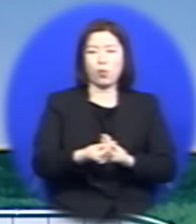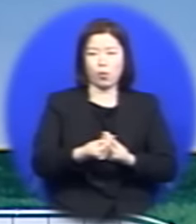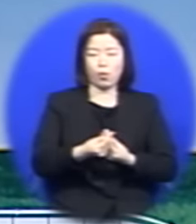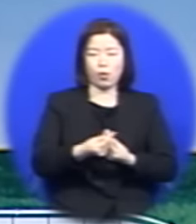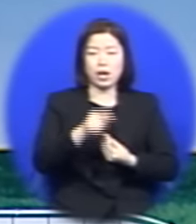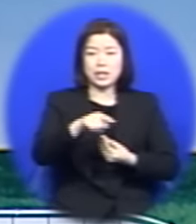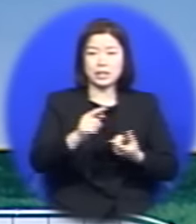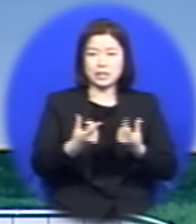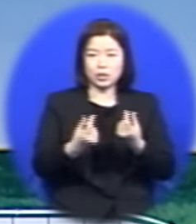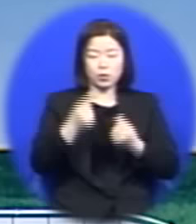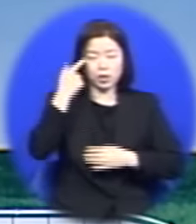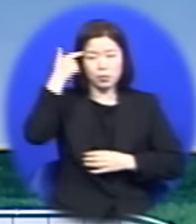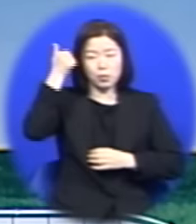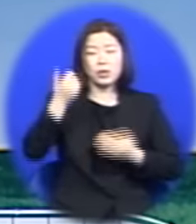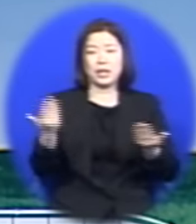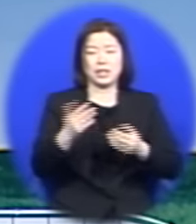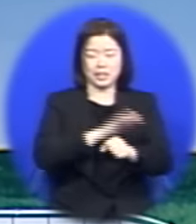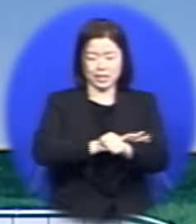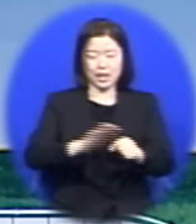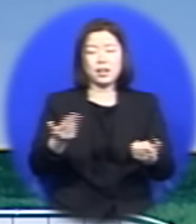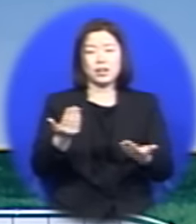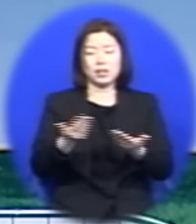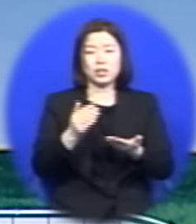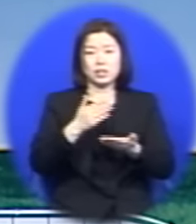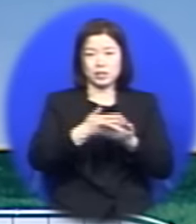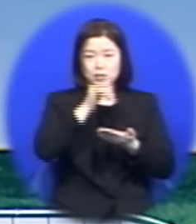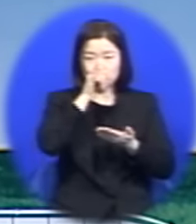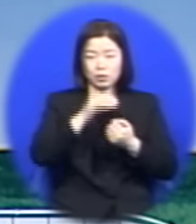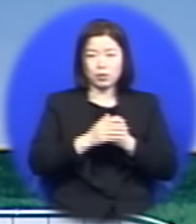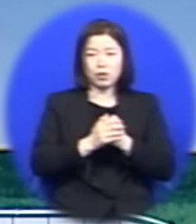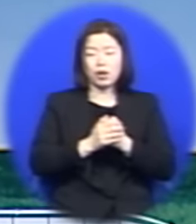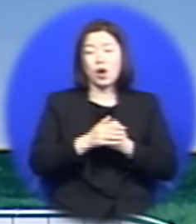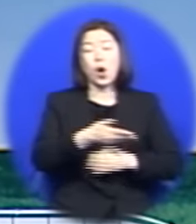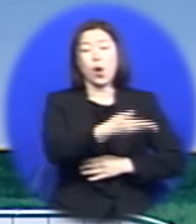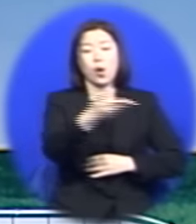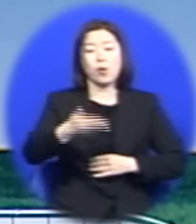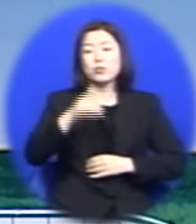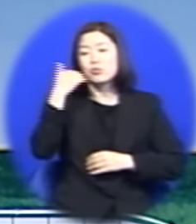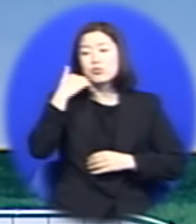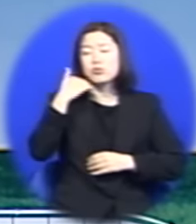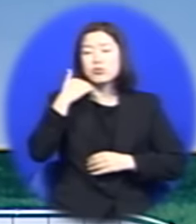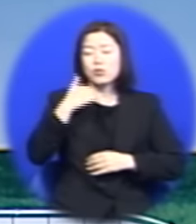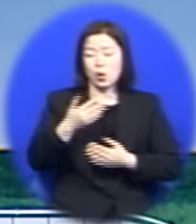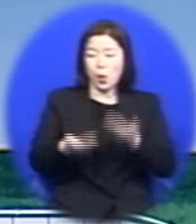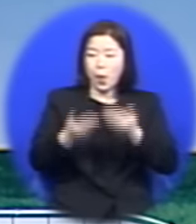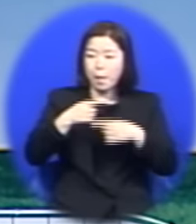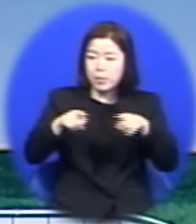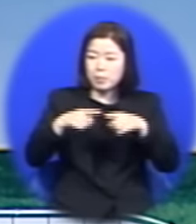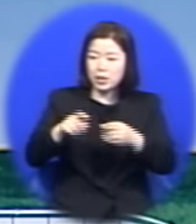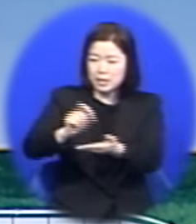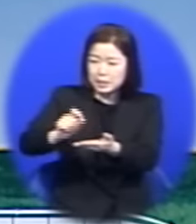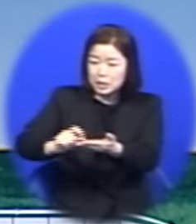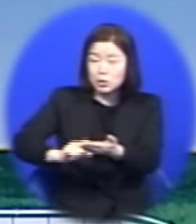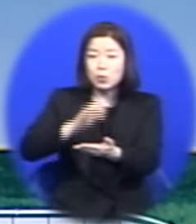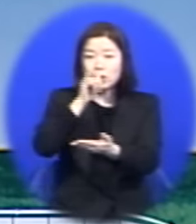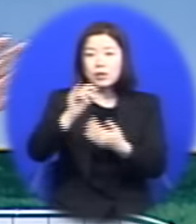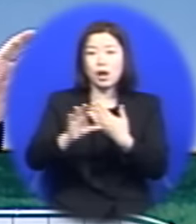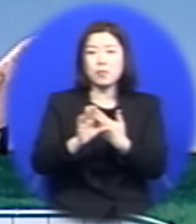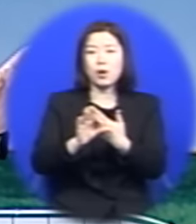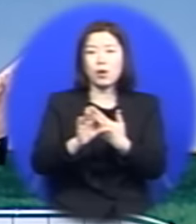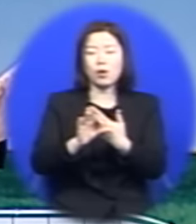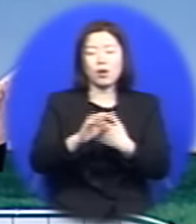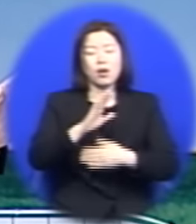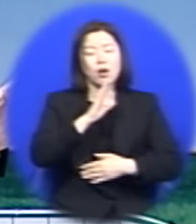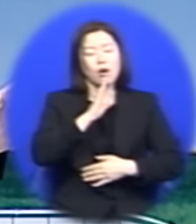겁니다. 여러분, 여러분이 누군가를 비판할 때 그것을 다 기록했다고 생각해 보세요. 이건 정말